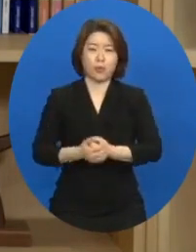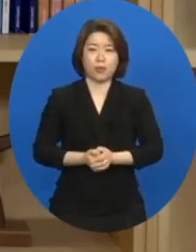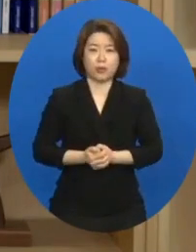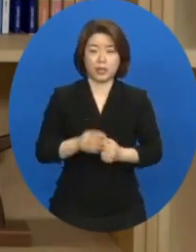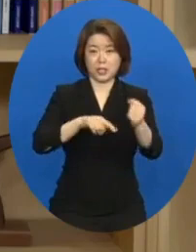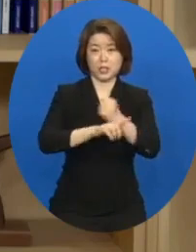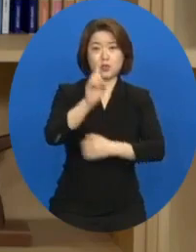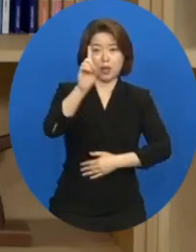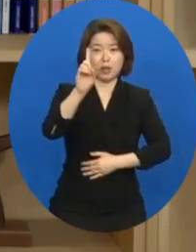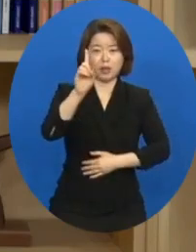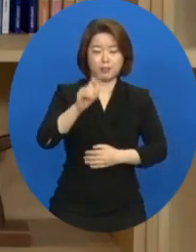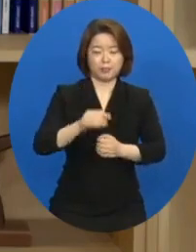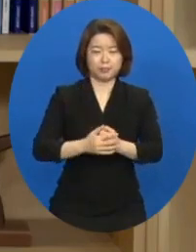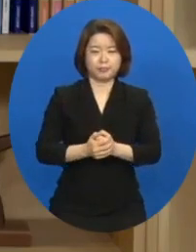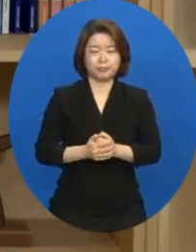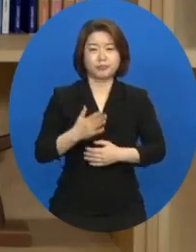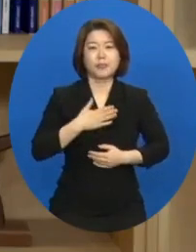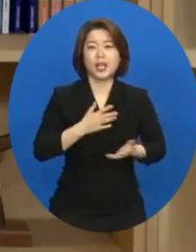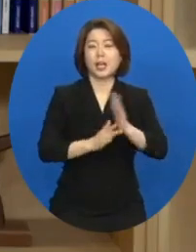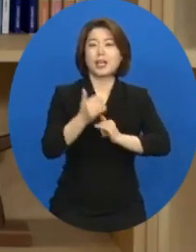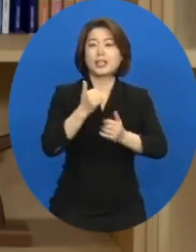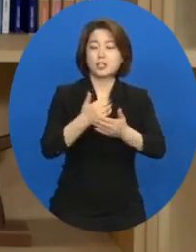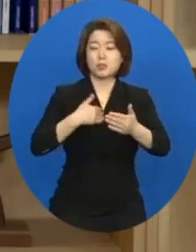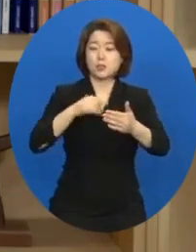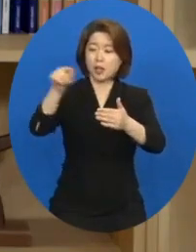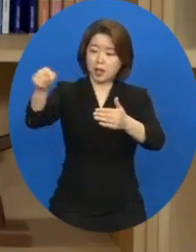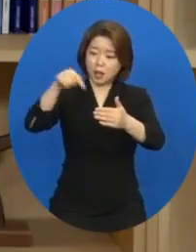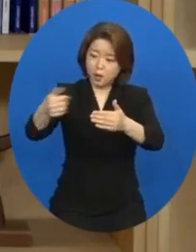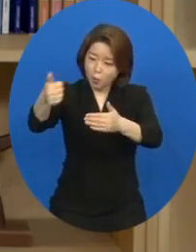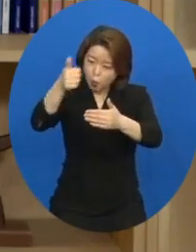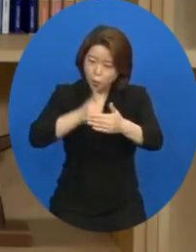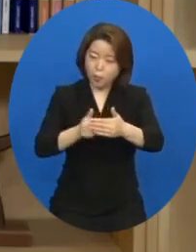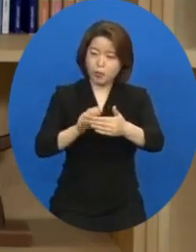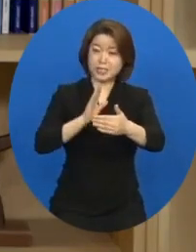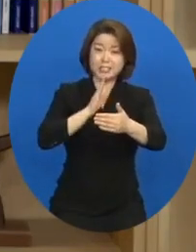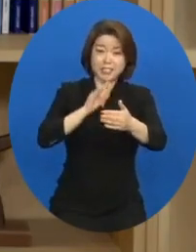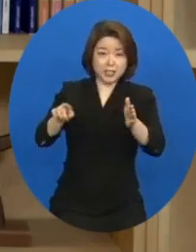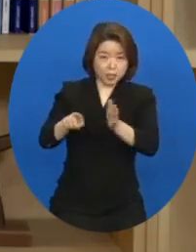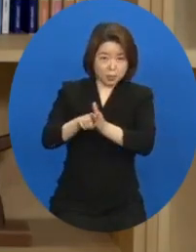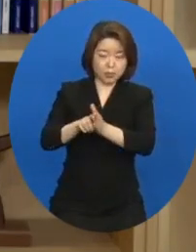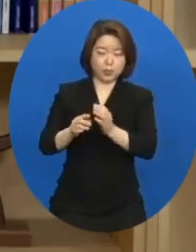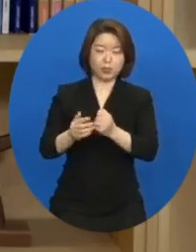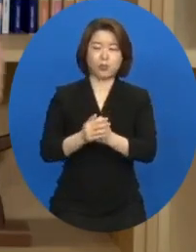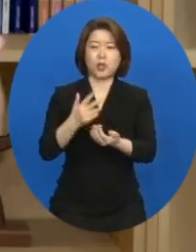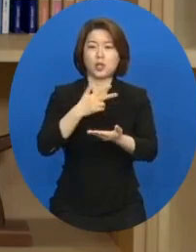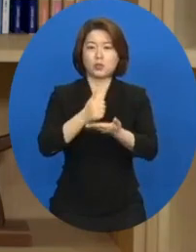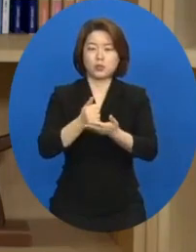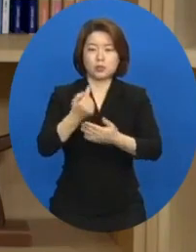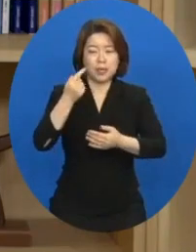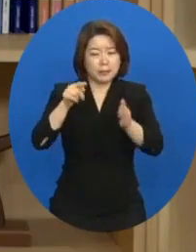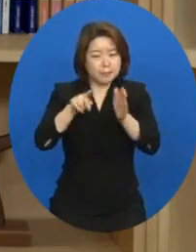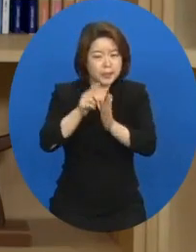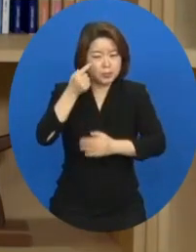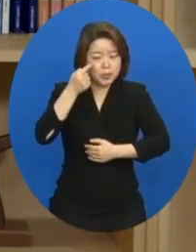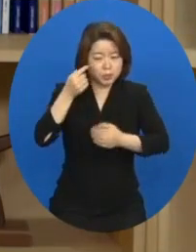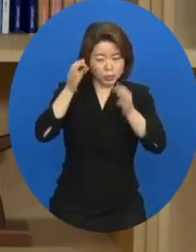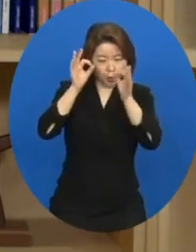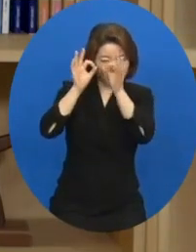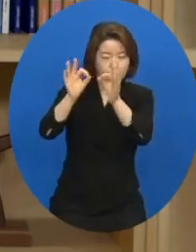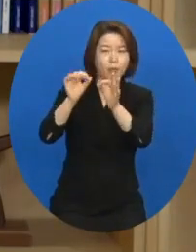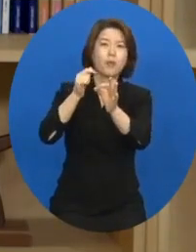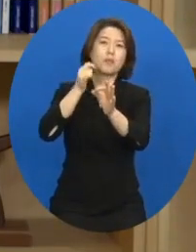이유는 하나였어요 제가 예수님께서 제 안에 계신 것을 진짜 믿고 그리고 주님을 믿음의 눈으로 바라보지 않았기